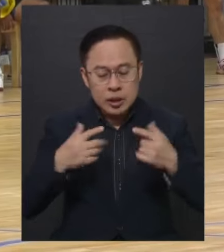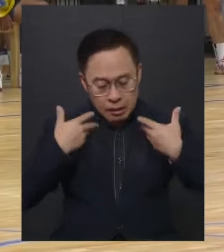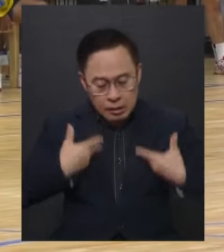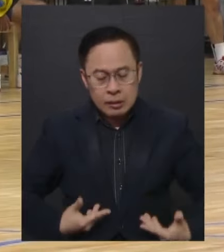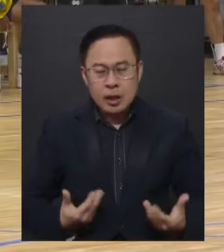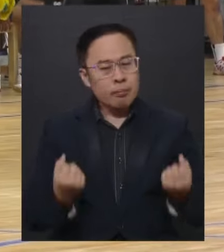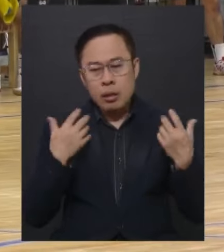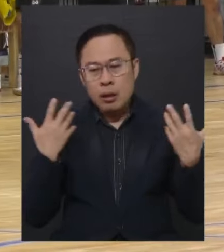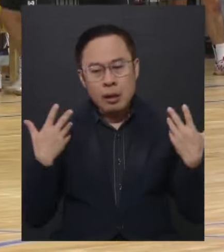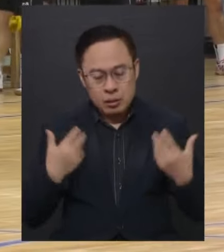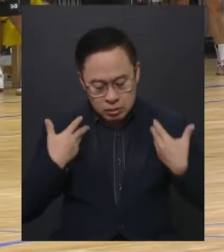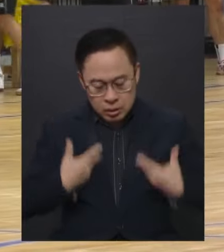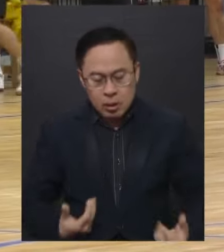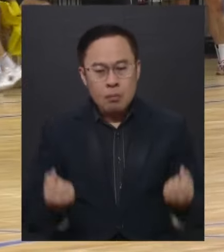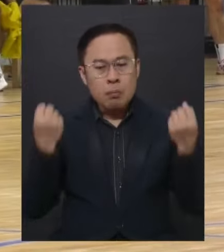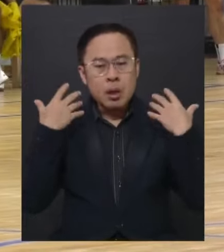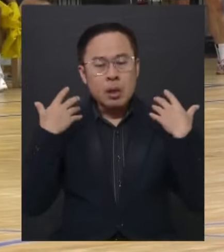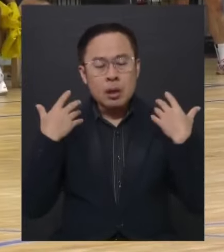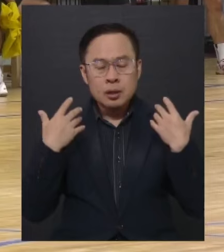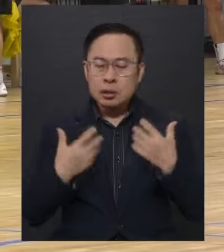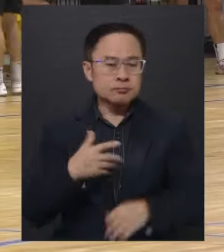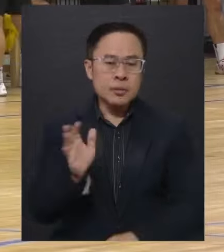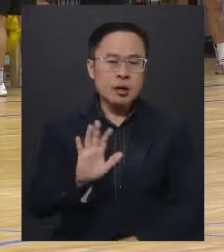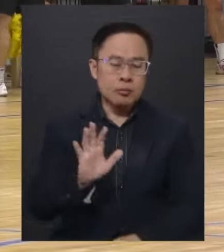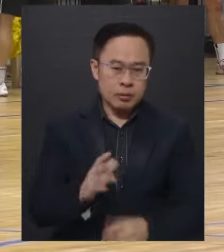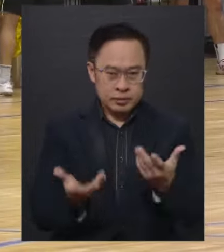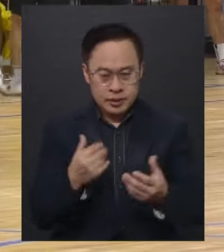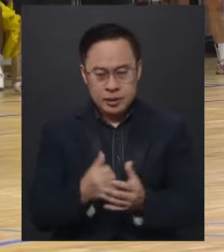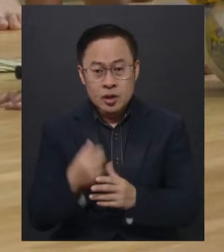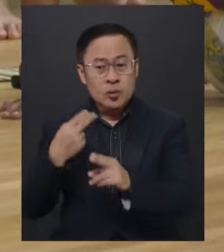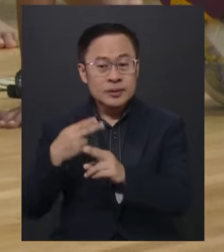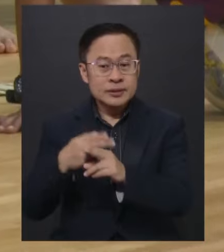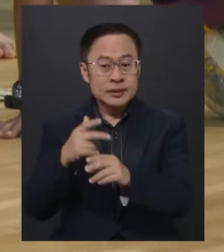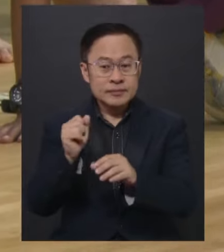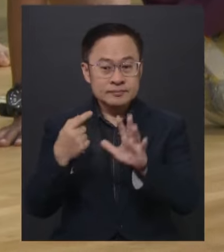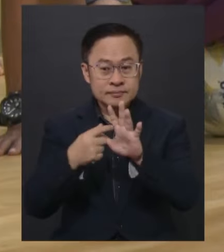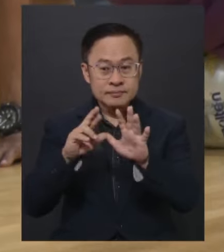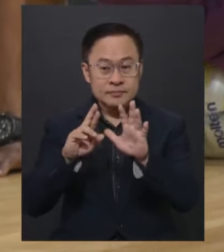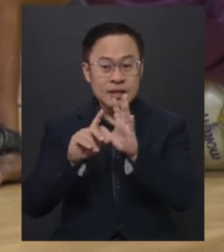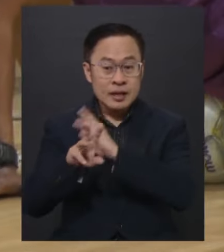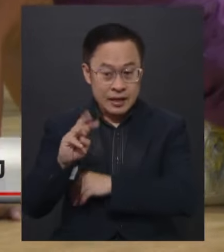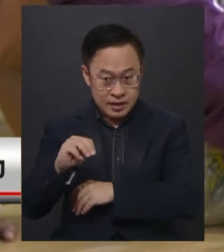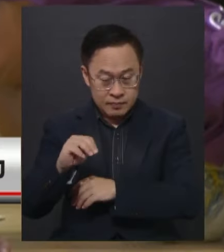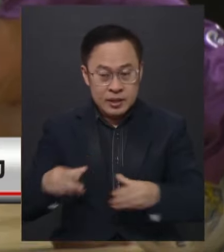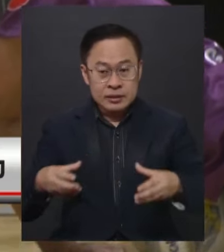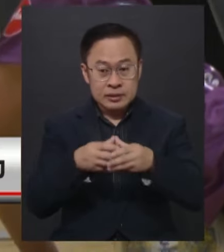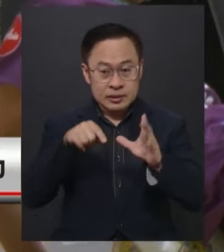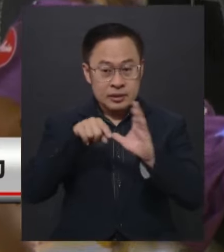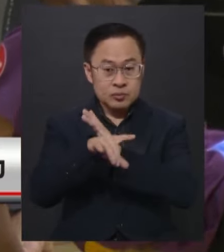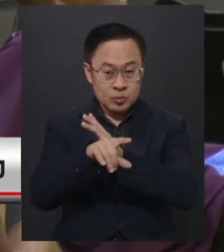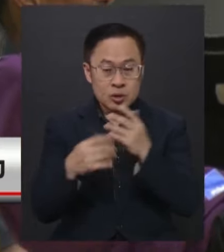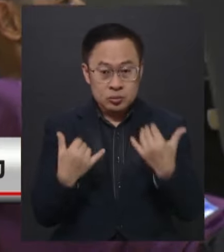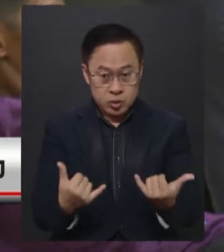เรื่องราวของฟุตซอลทีมชาติไทยกันบ้างนะครับหลังจากเจ้าอามสุภวุฒิเถื่อนกลางนะครับยอดกองหน้าดาวยิงจากสโมสรบูเวฟชลบุรีนะครับต